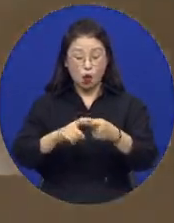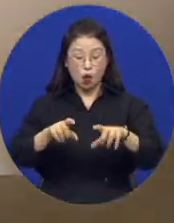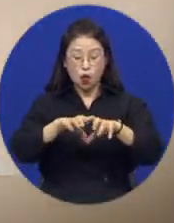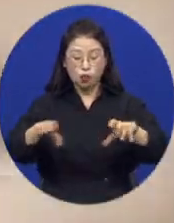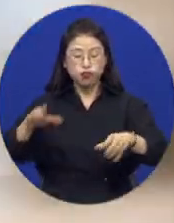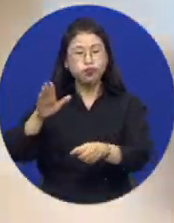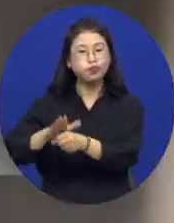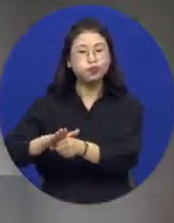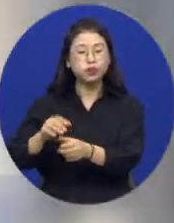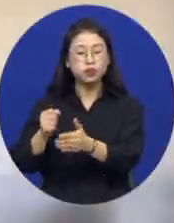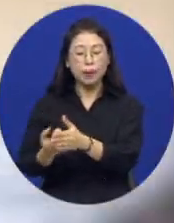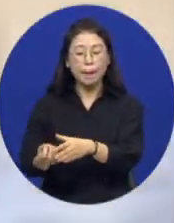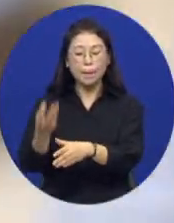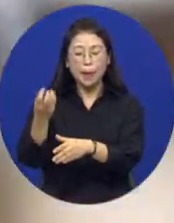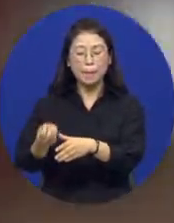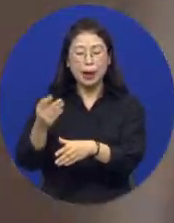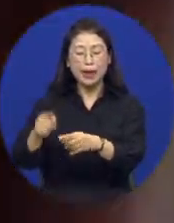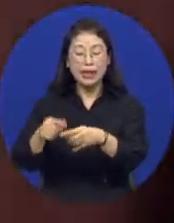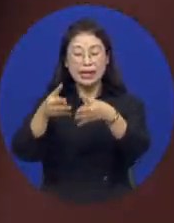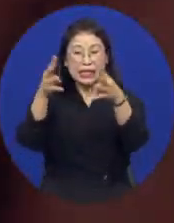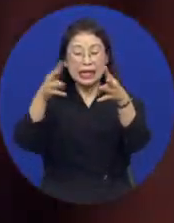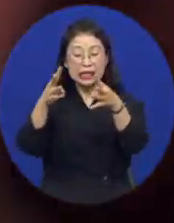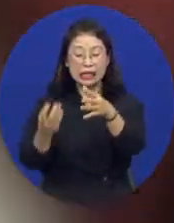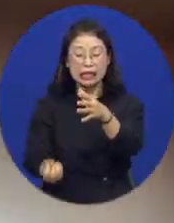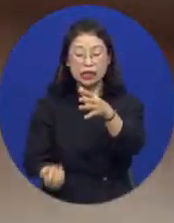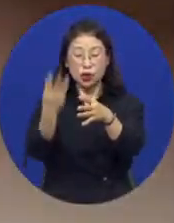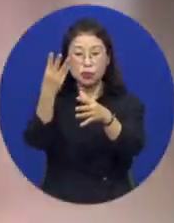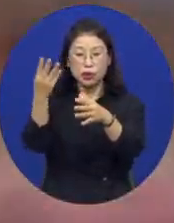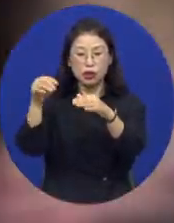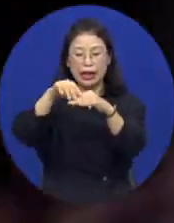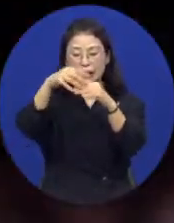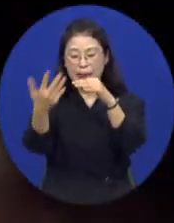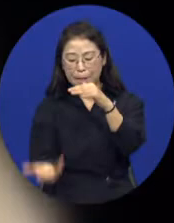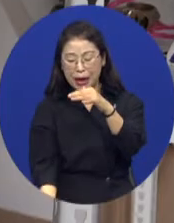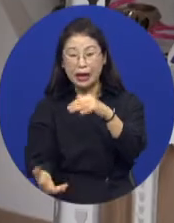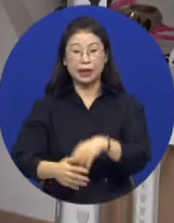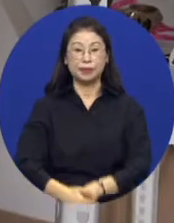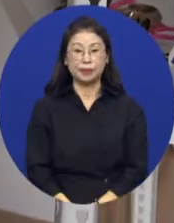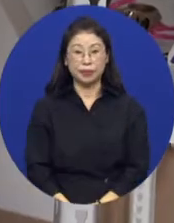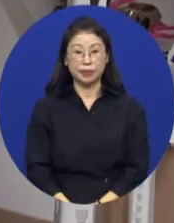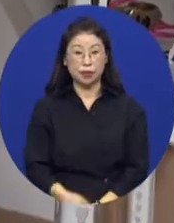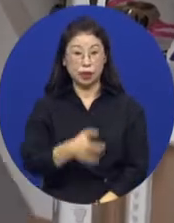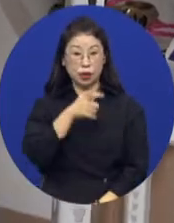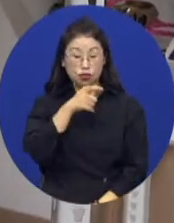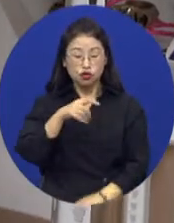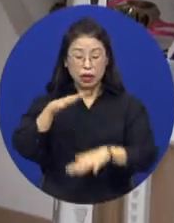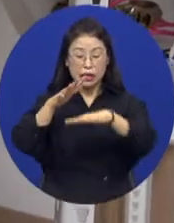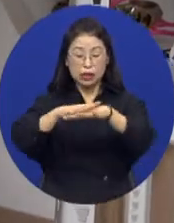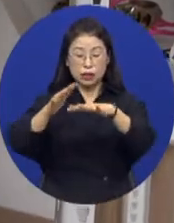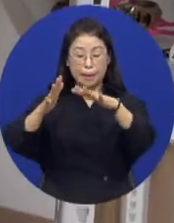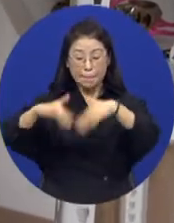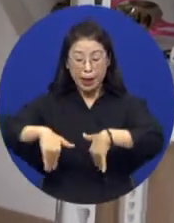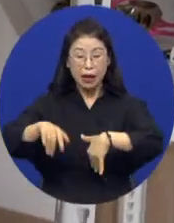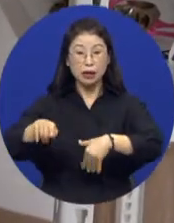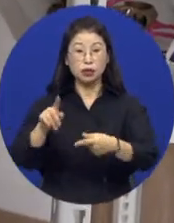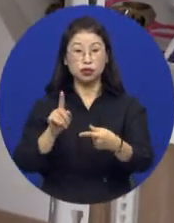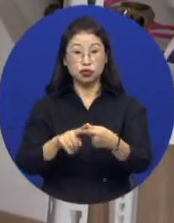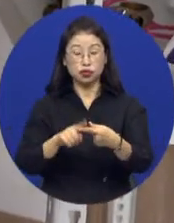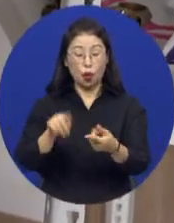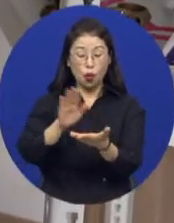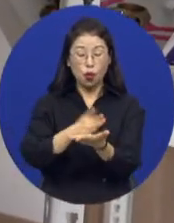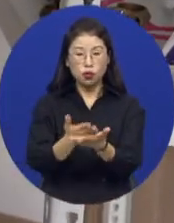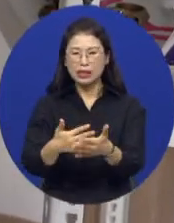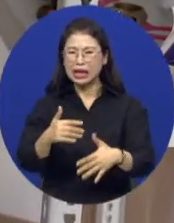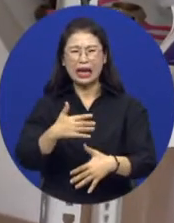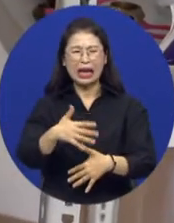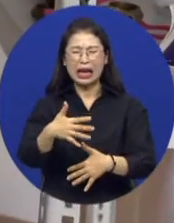막히면서 역류한 하수가 4층에서 넘쳐 아래층으로 흐른 겁니다. 물과 함께 천장이 무너진 이후 보수공사가